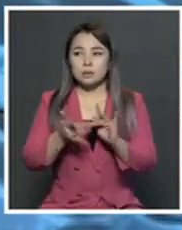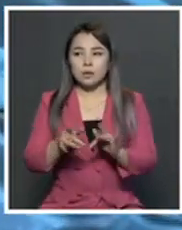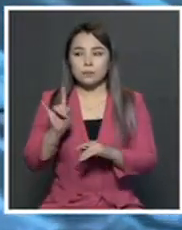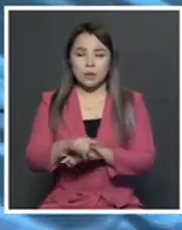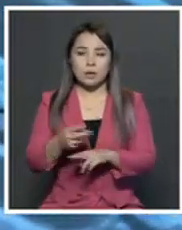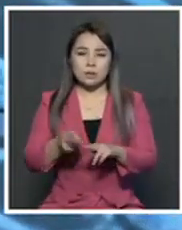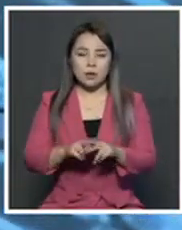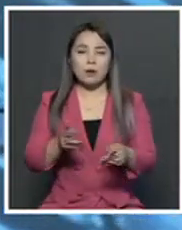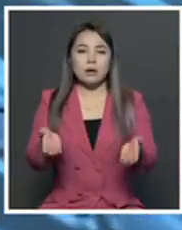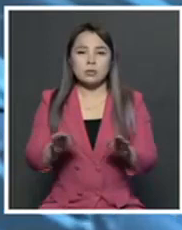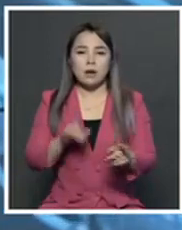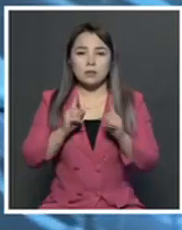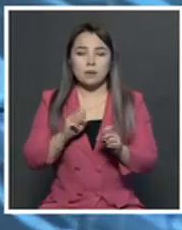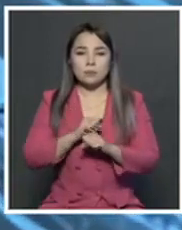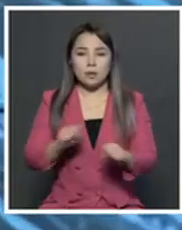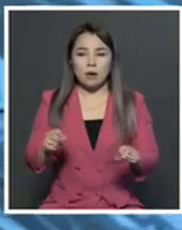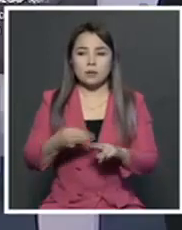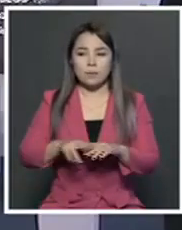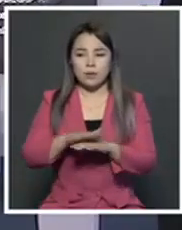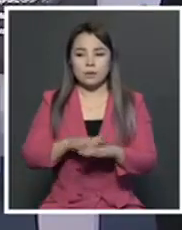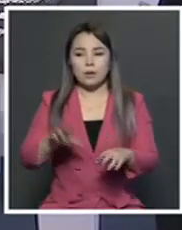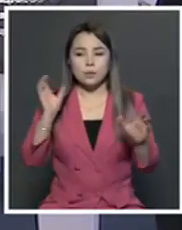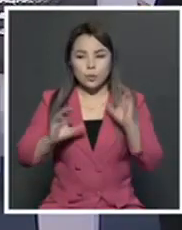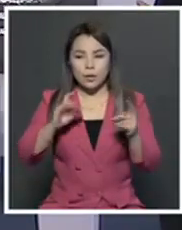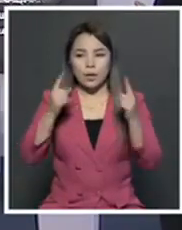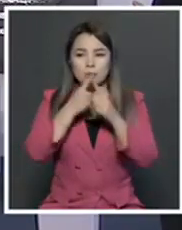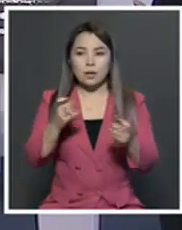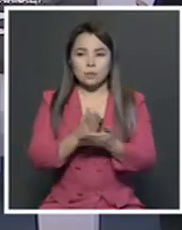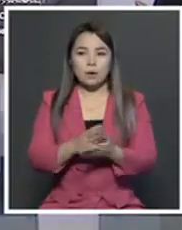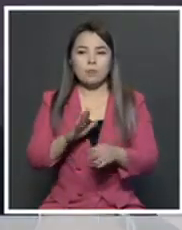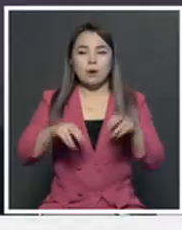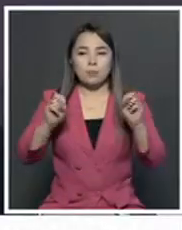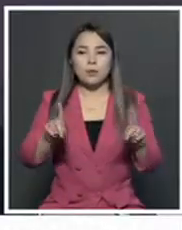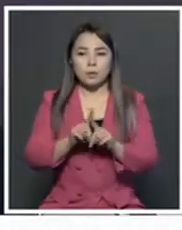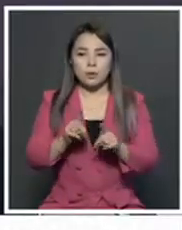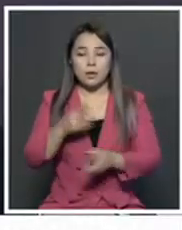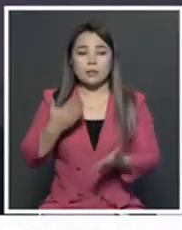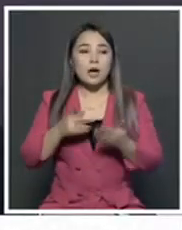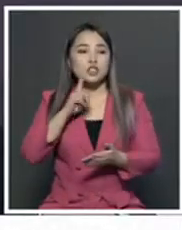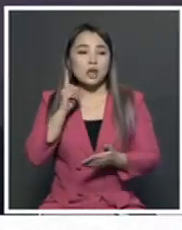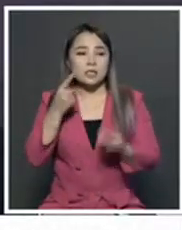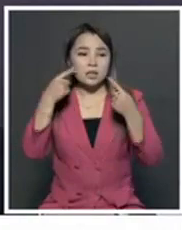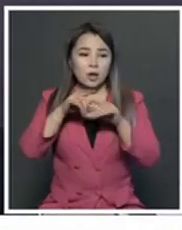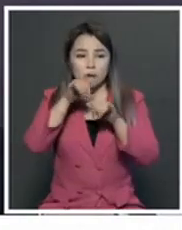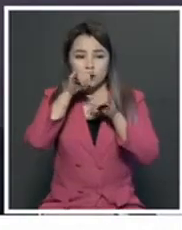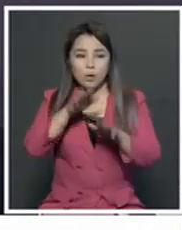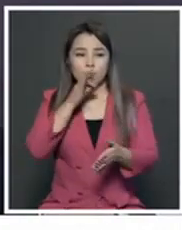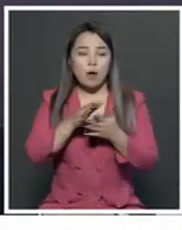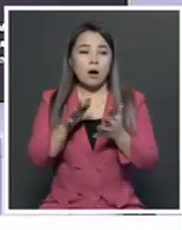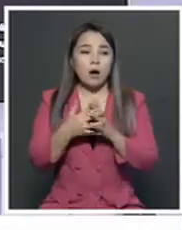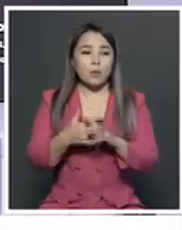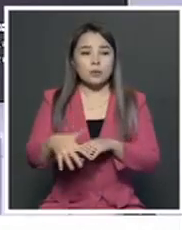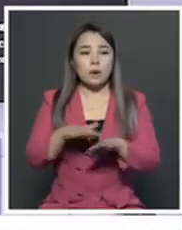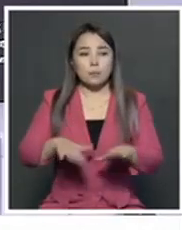сылтауратып, сессияны кейінге қалдыруға болмайды. Білім министрлігі студенттерге ескерту жасады. Мамандардың сөзінше, егер жастардың техникалық мүмкіндігі жоқ немесе ауылды